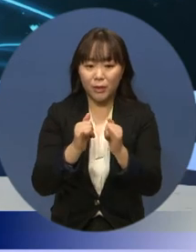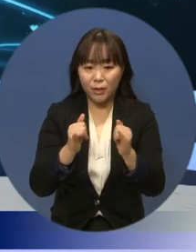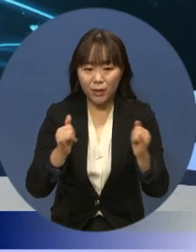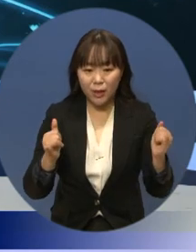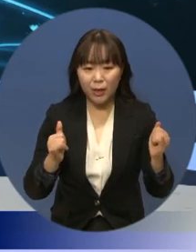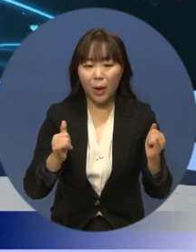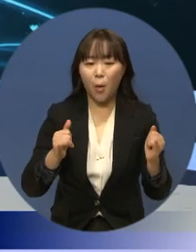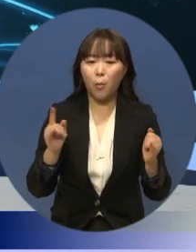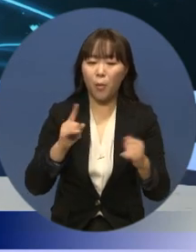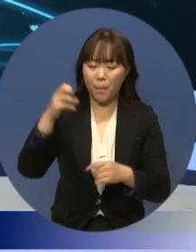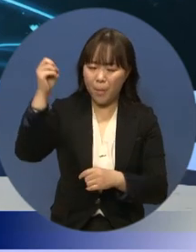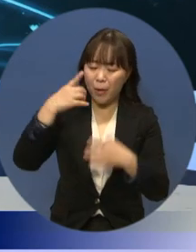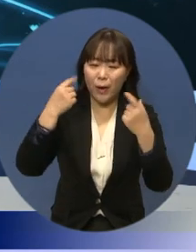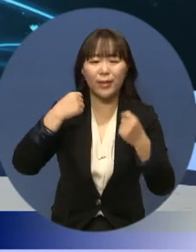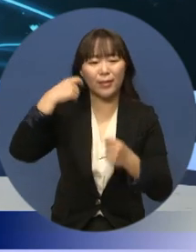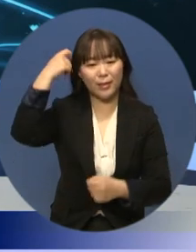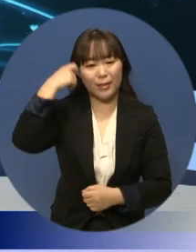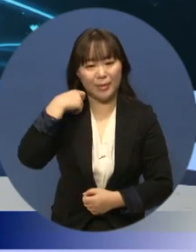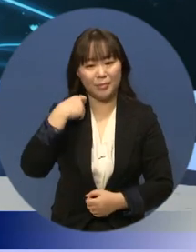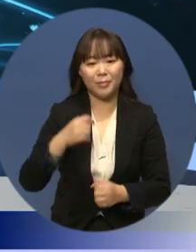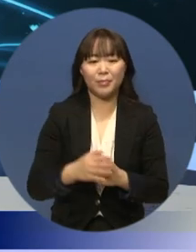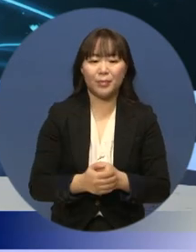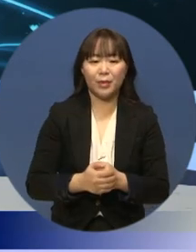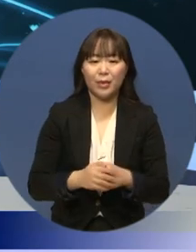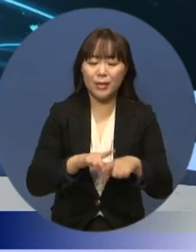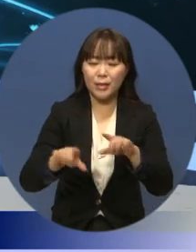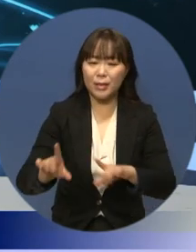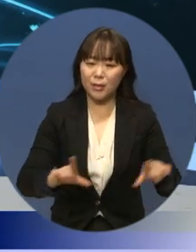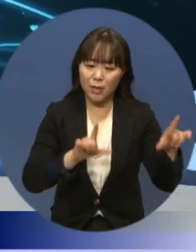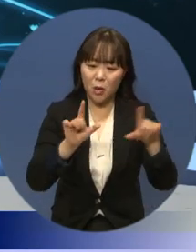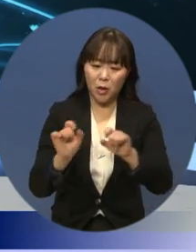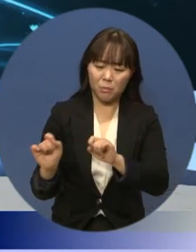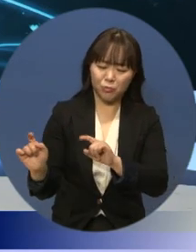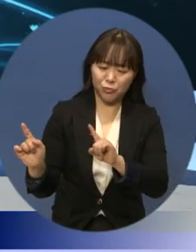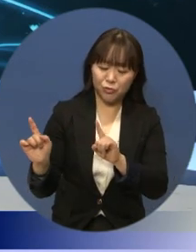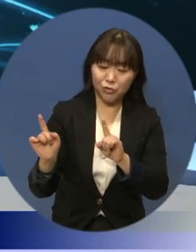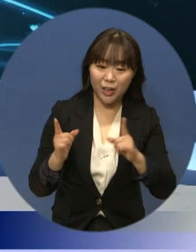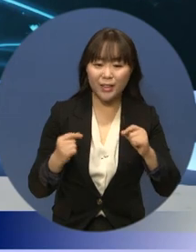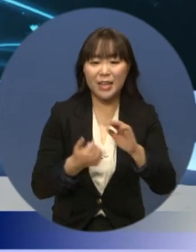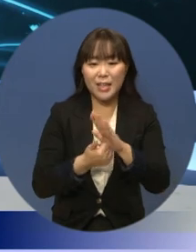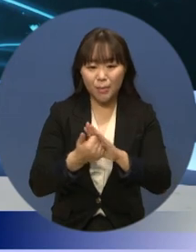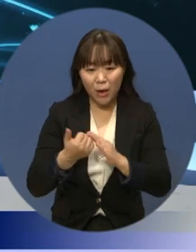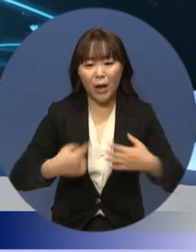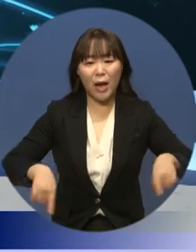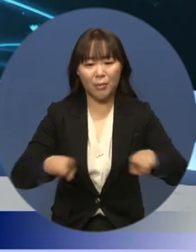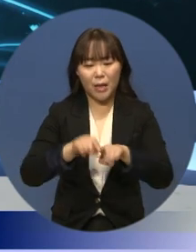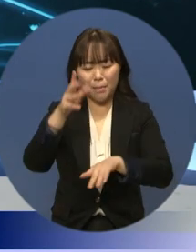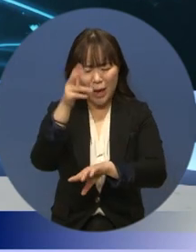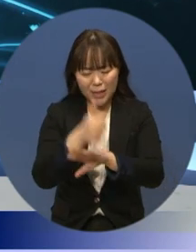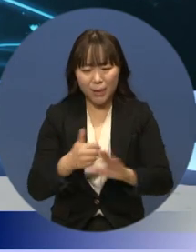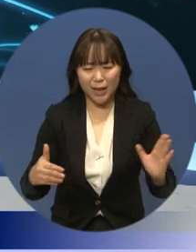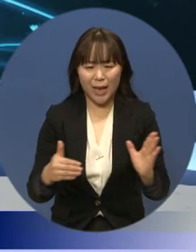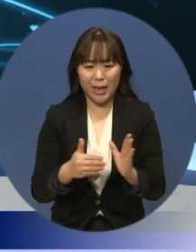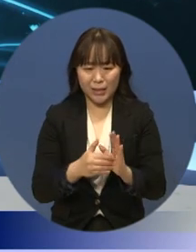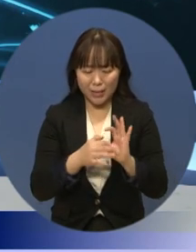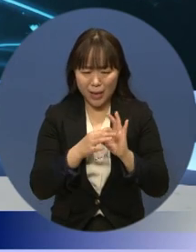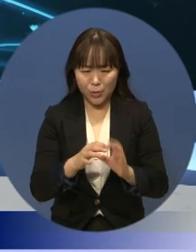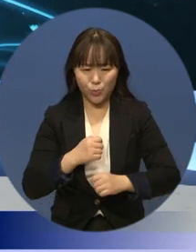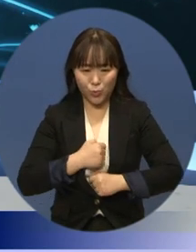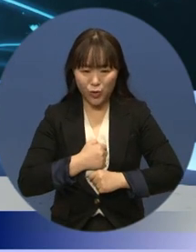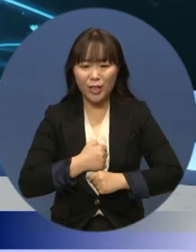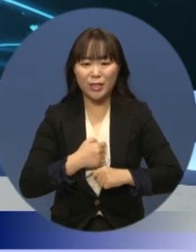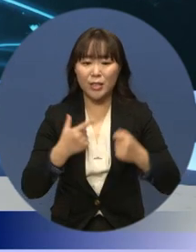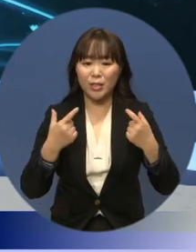한 줄기 빛과 같은 소식인데요. 일상 회복이 멀지 않았다는 희망 속에서도 끝날 때까지 끝이 아닌